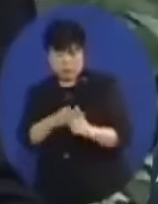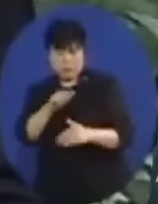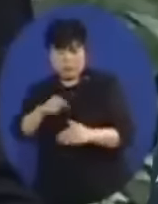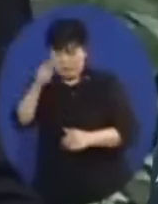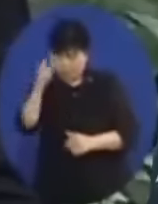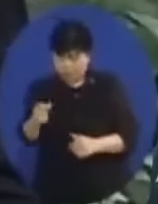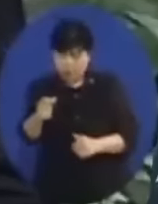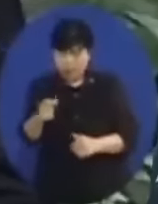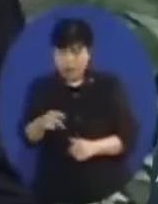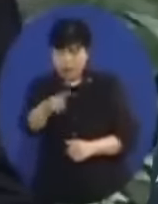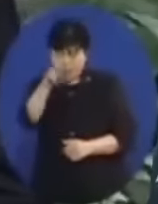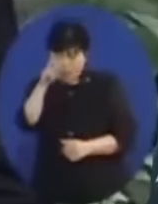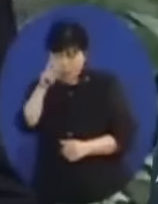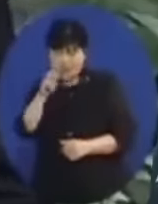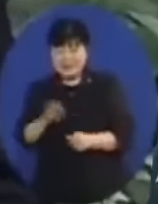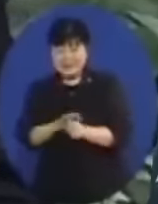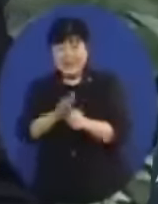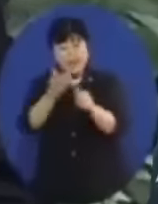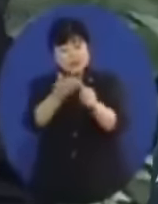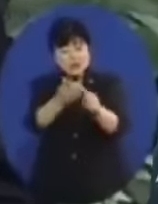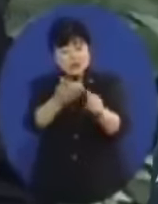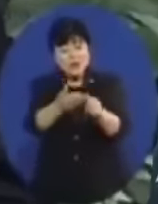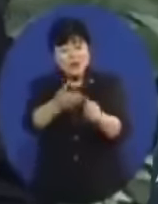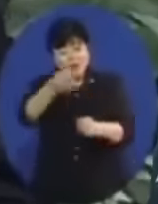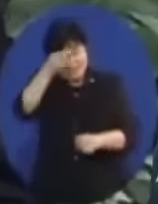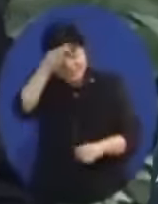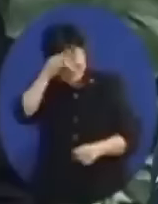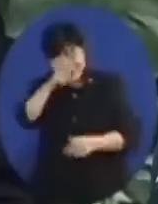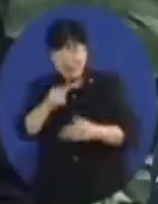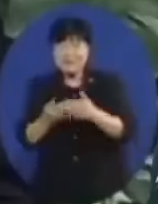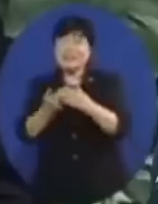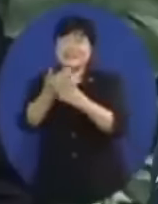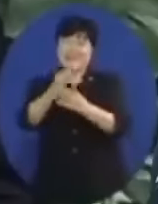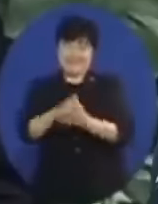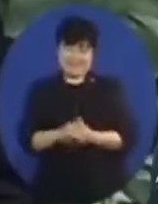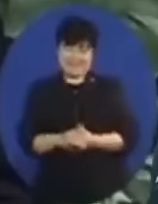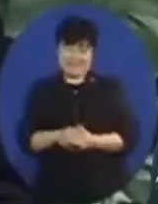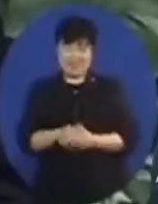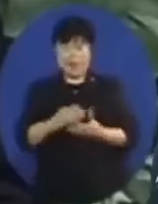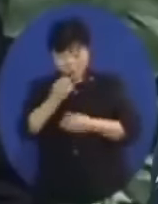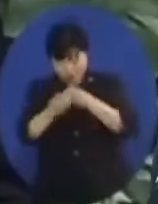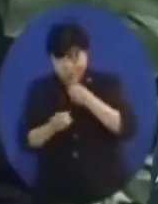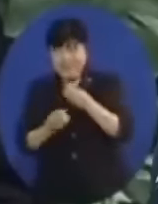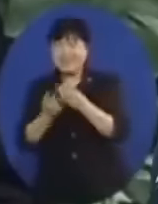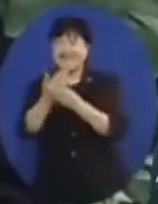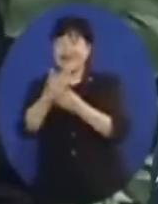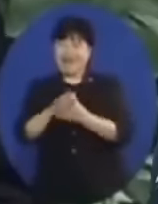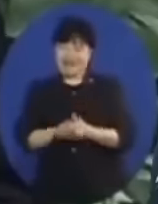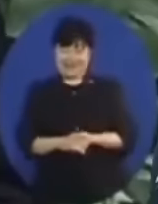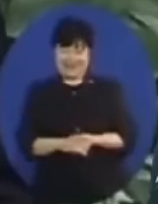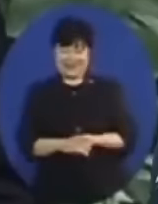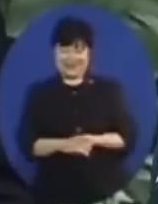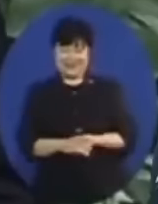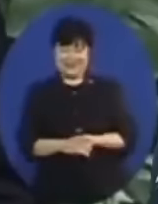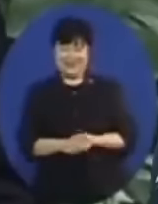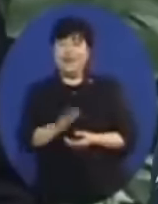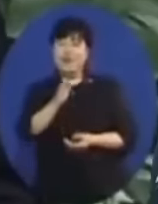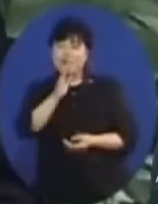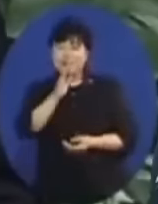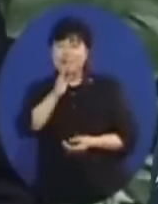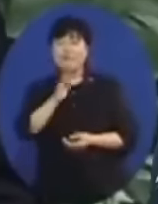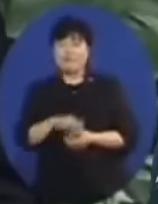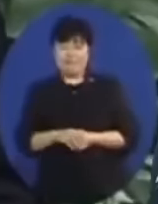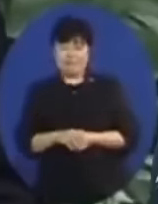것입니다. 그러나 사랑하면 미안한 생각이 생겨서 회개하게 되는 것입니다. 진짜요.